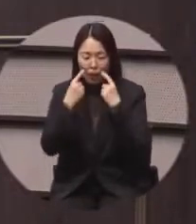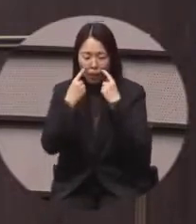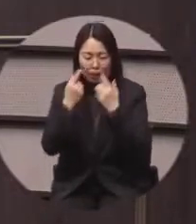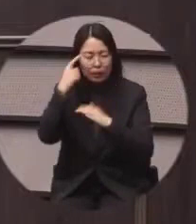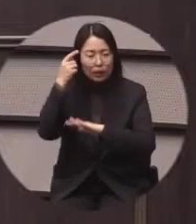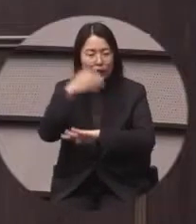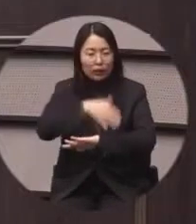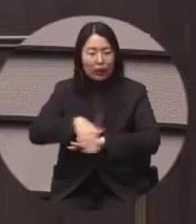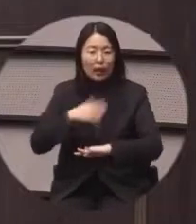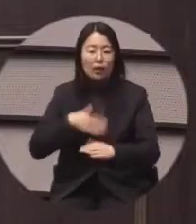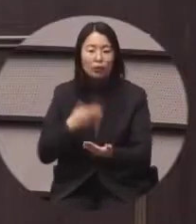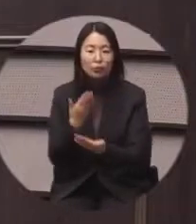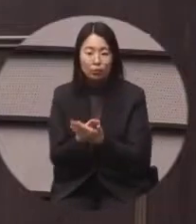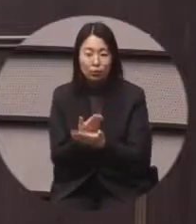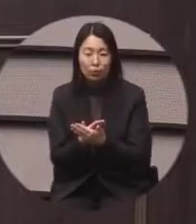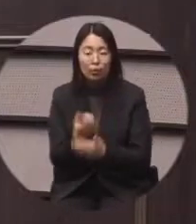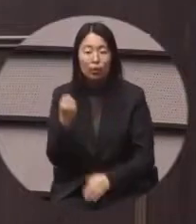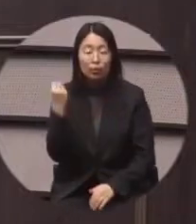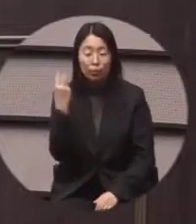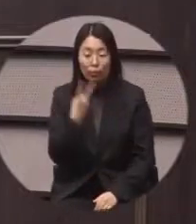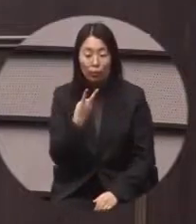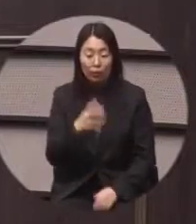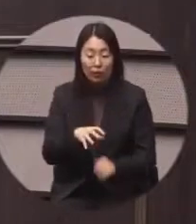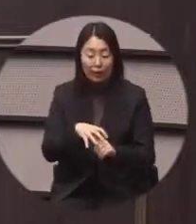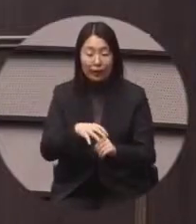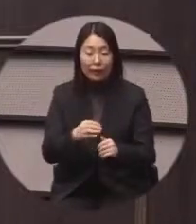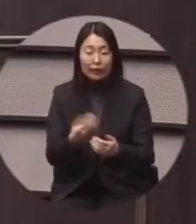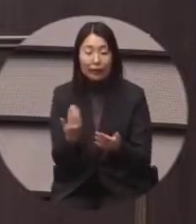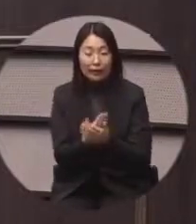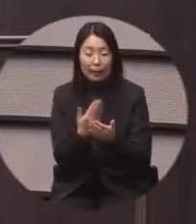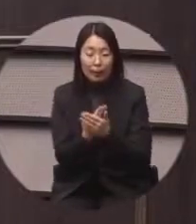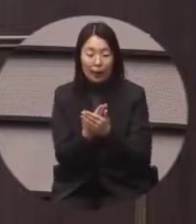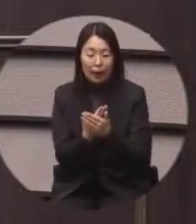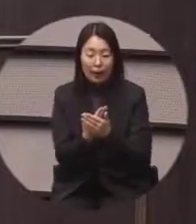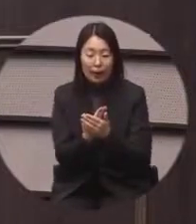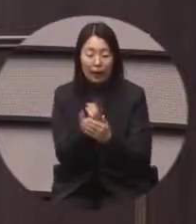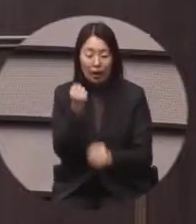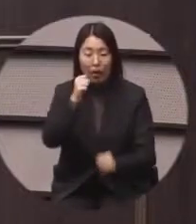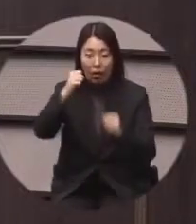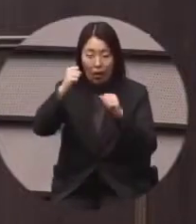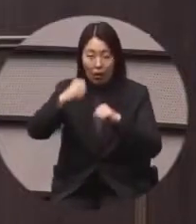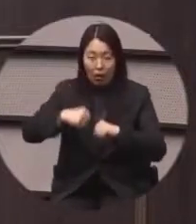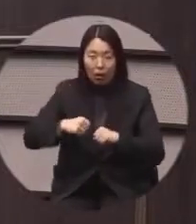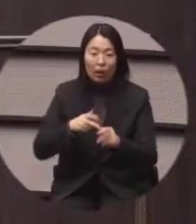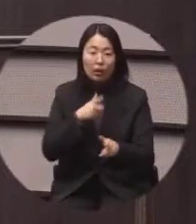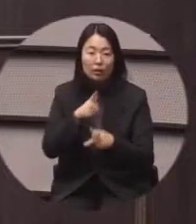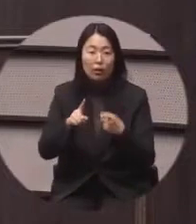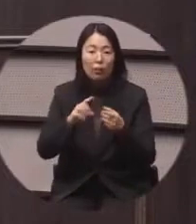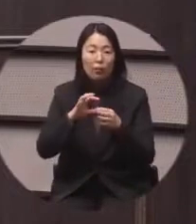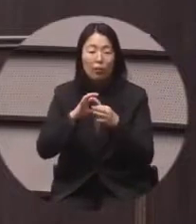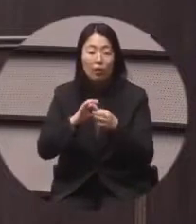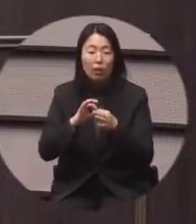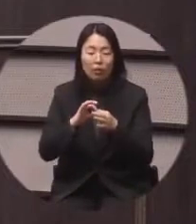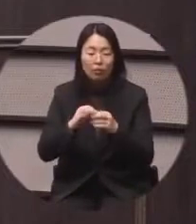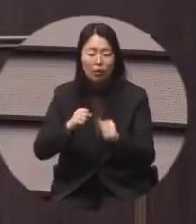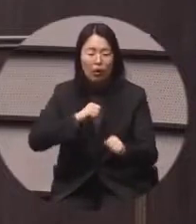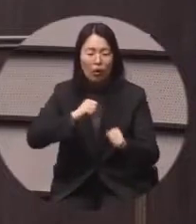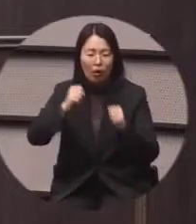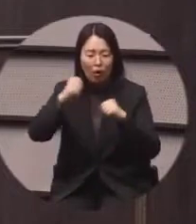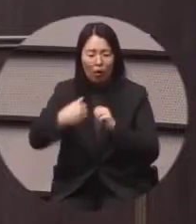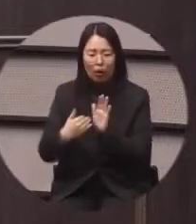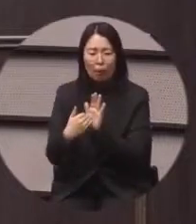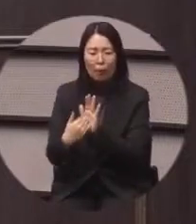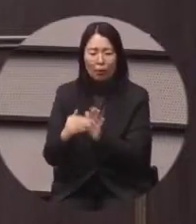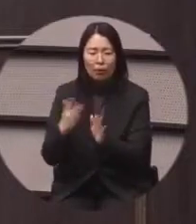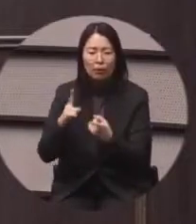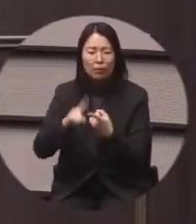주시고 개발행위 허가 해제에 따른 광주시의 사업 대상지 관리 방안 및 대책을 답변해 주시기 바랍니다.